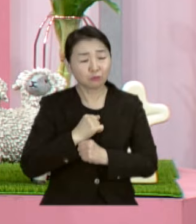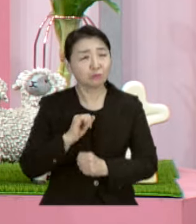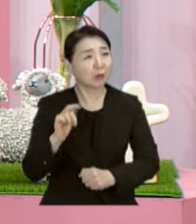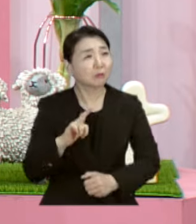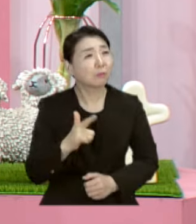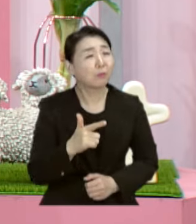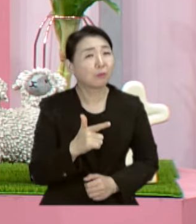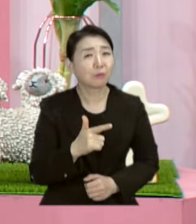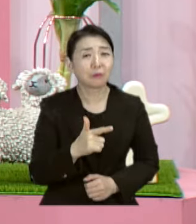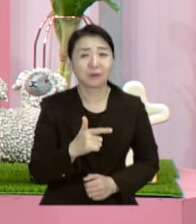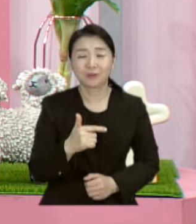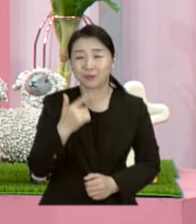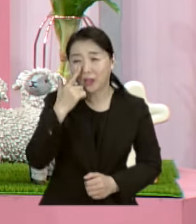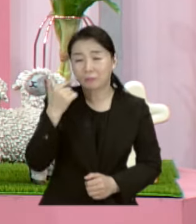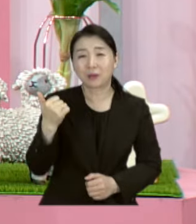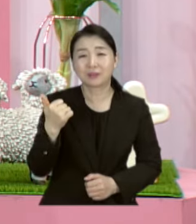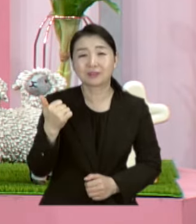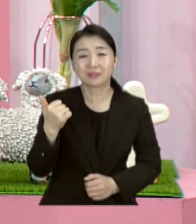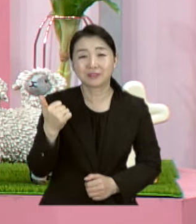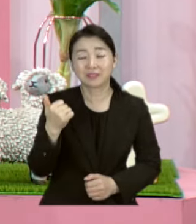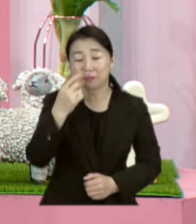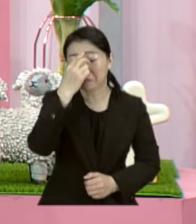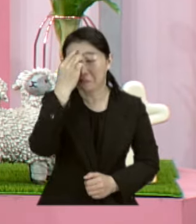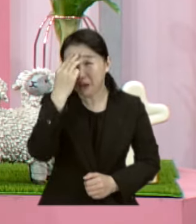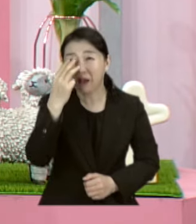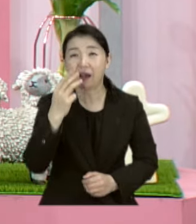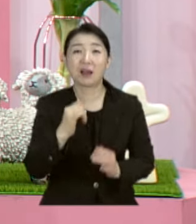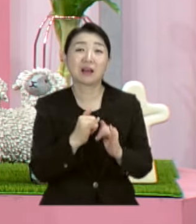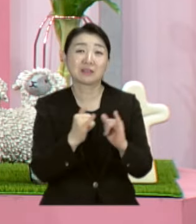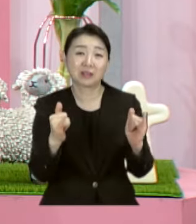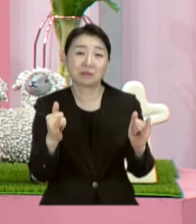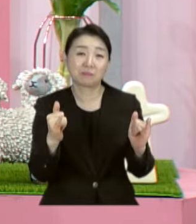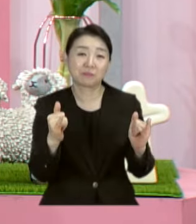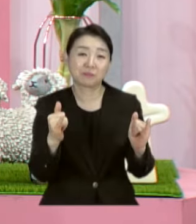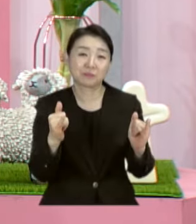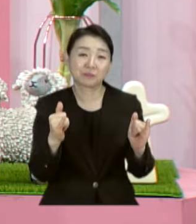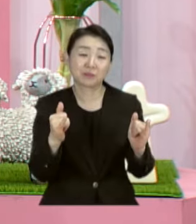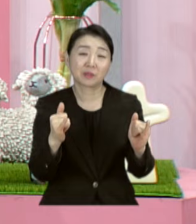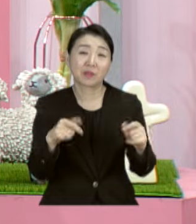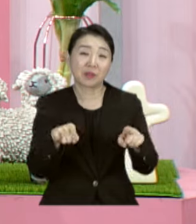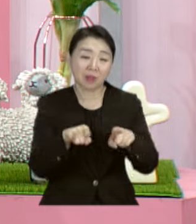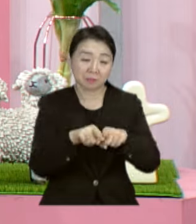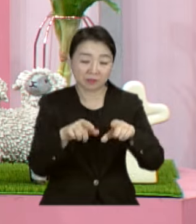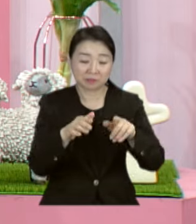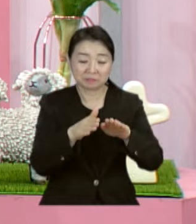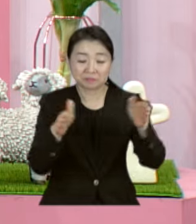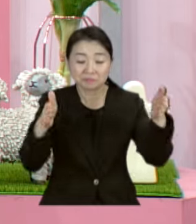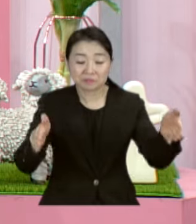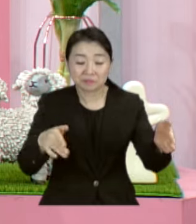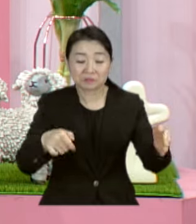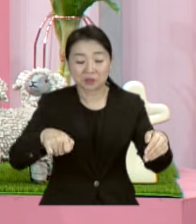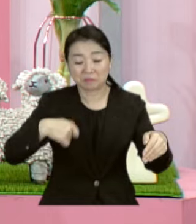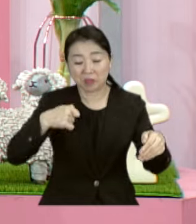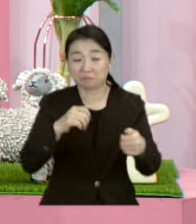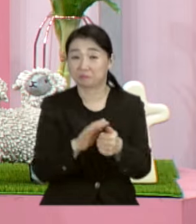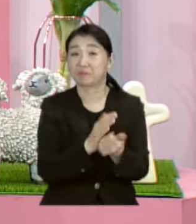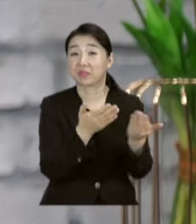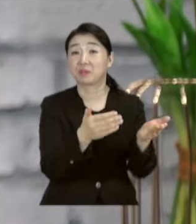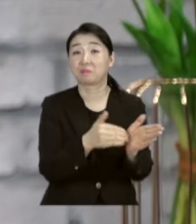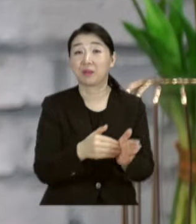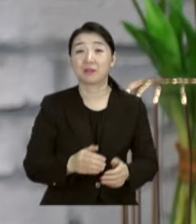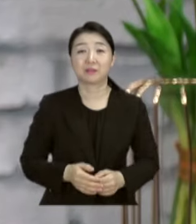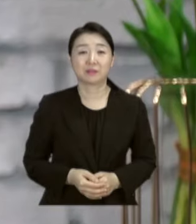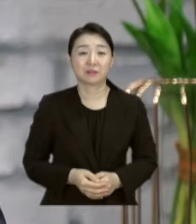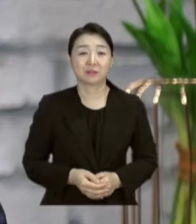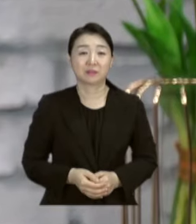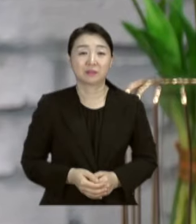표현하는 네, 거예요. 그런데 네. 저희 부처는 그런 분들하고 같이 상을 같이 네. 놓고 식사 대접다고 했거든요. 그런데